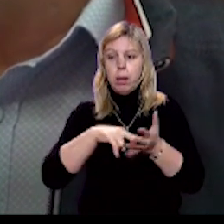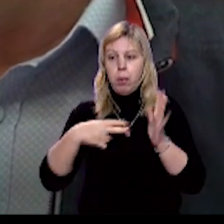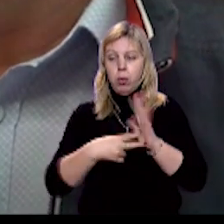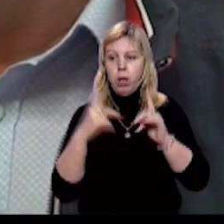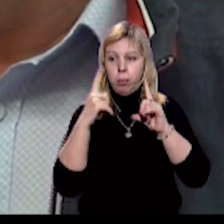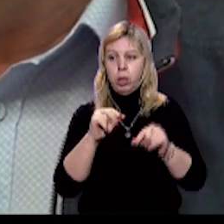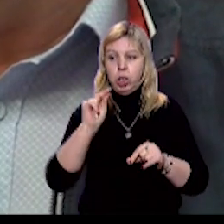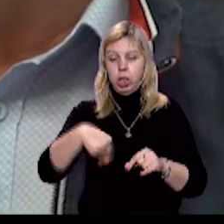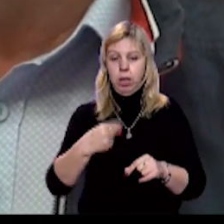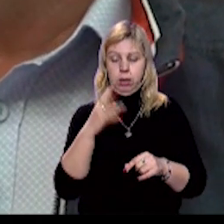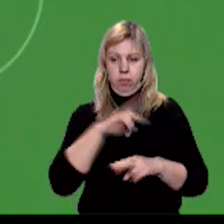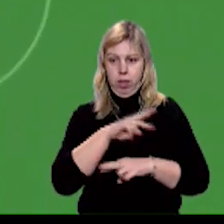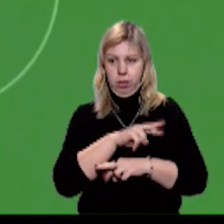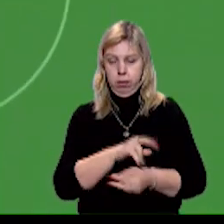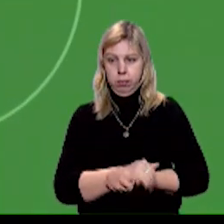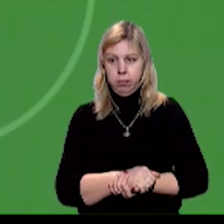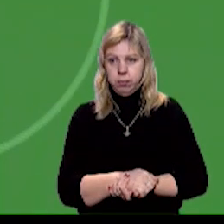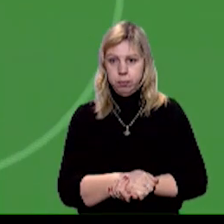планували поїздку через територію Польщі.